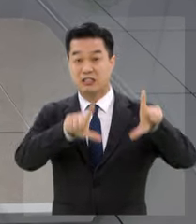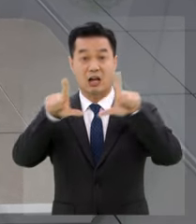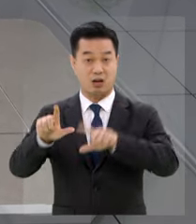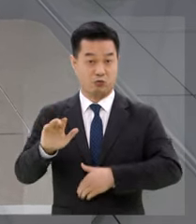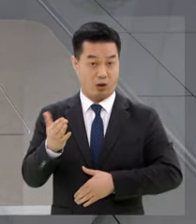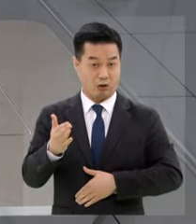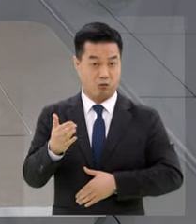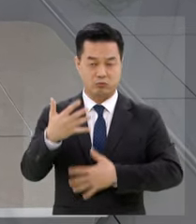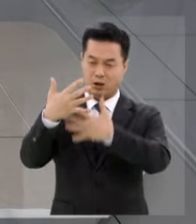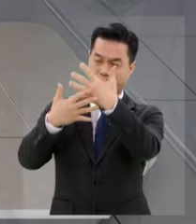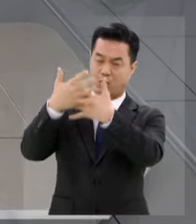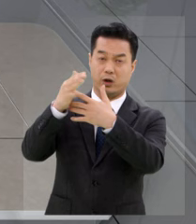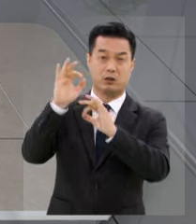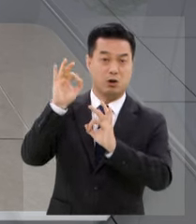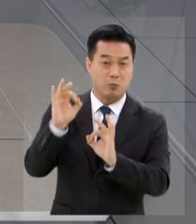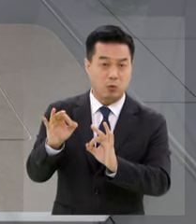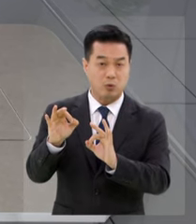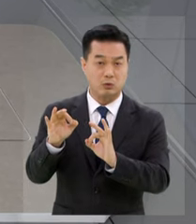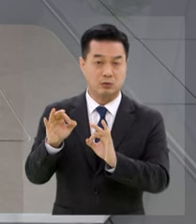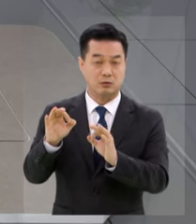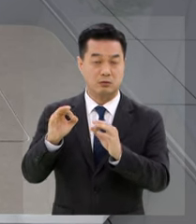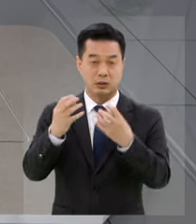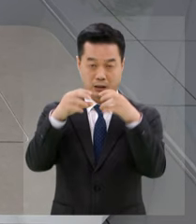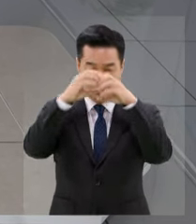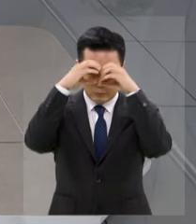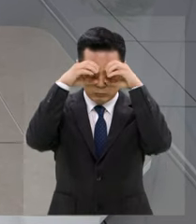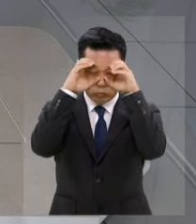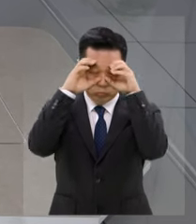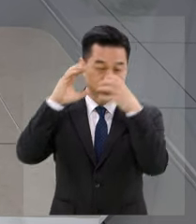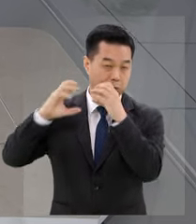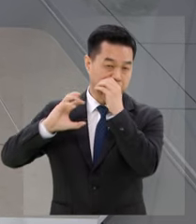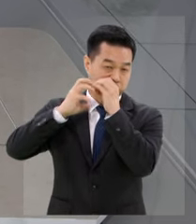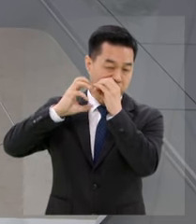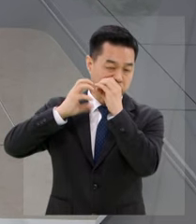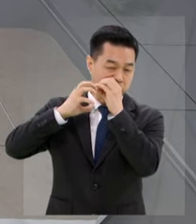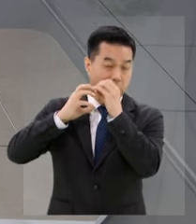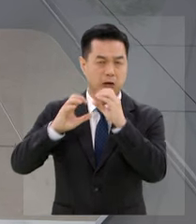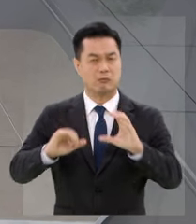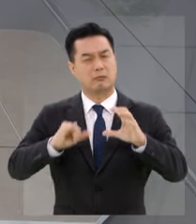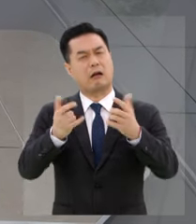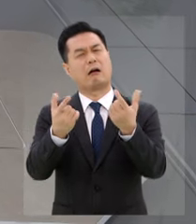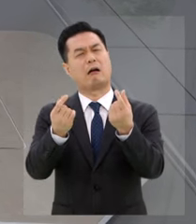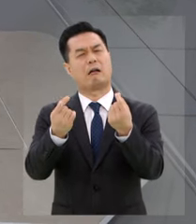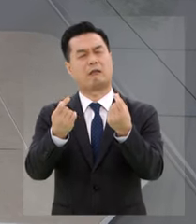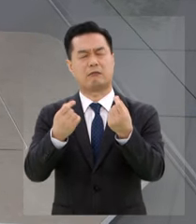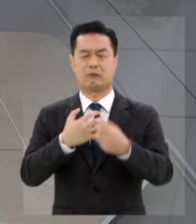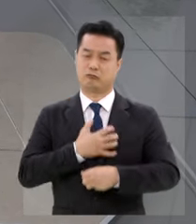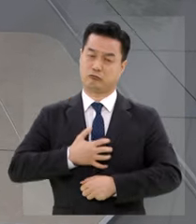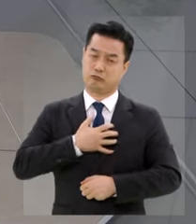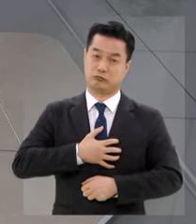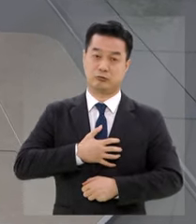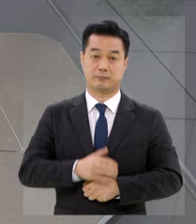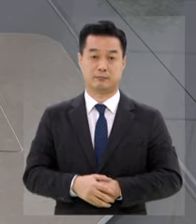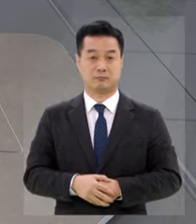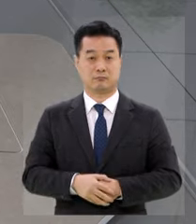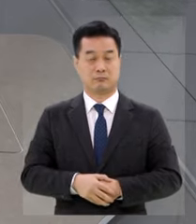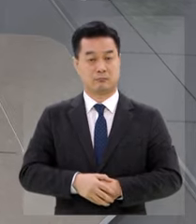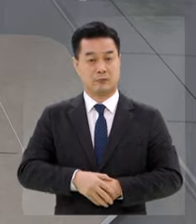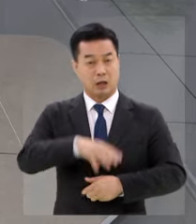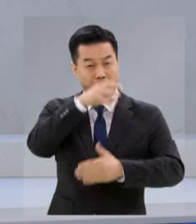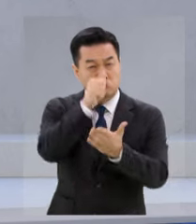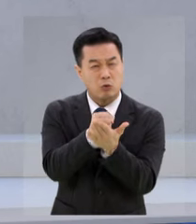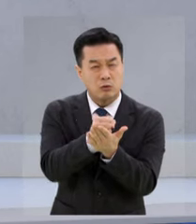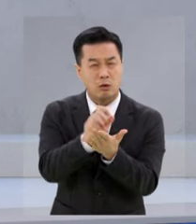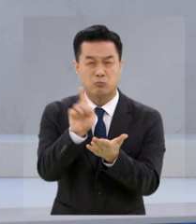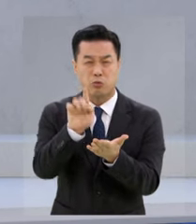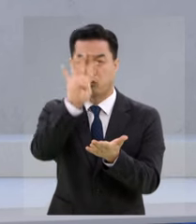영화에서나 보던 방독면 세상이 올지도 모르겠습니다 비정상의 정상화가 이런